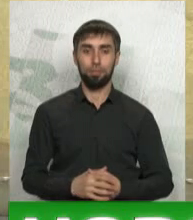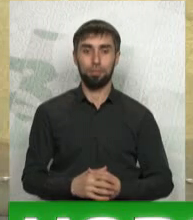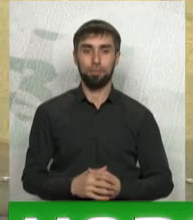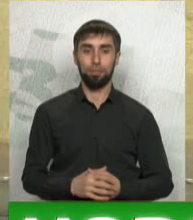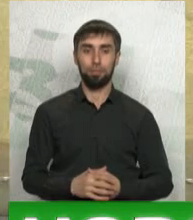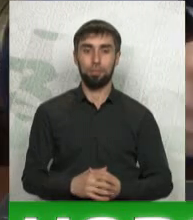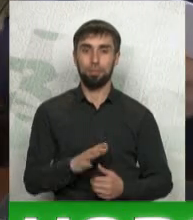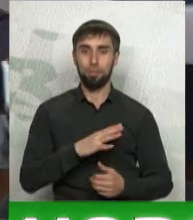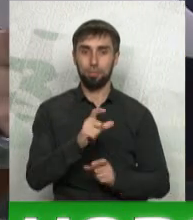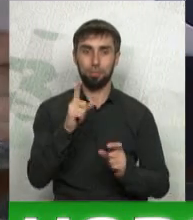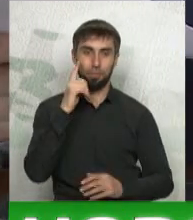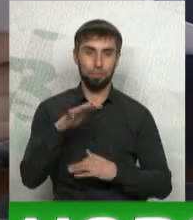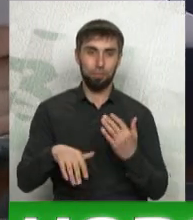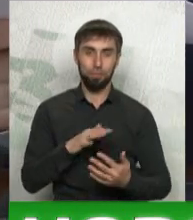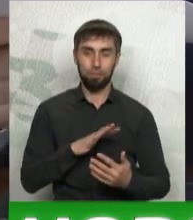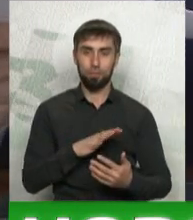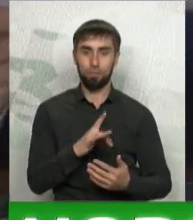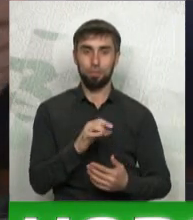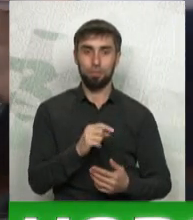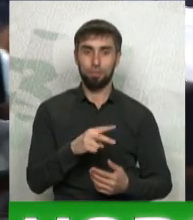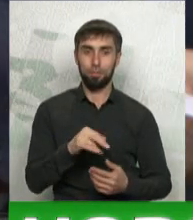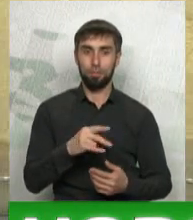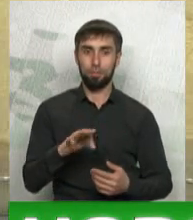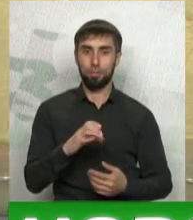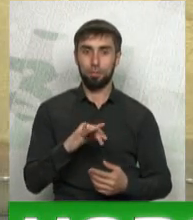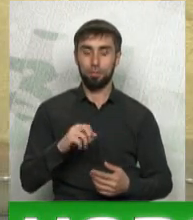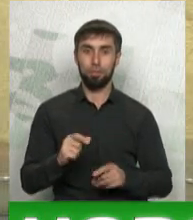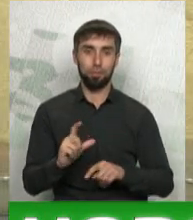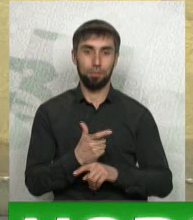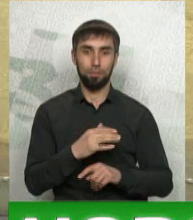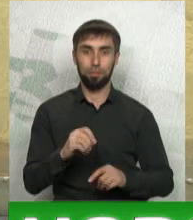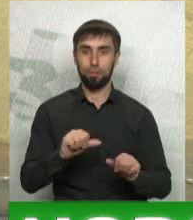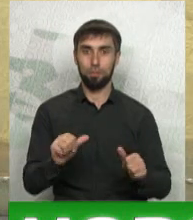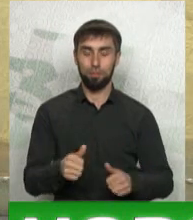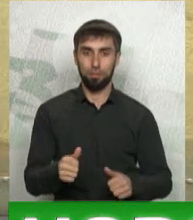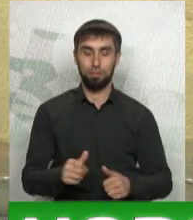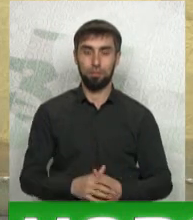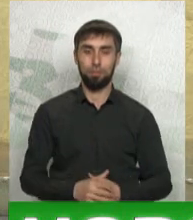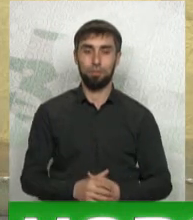будет заблуждение разлаженной системы опять же оформление